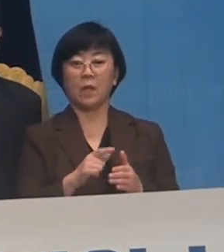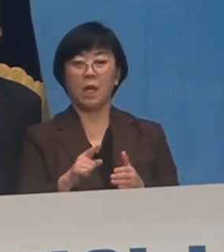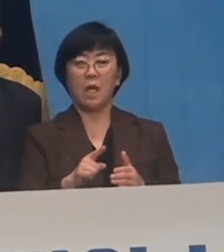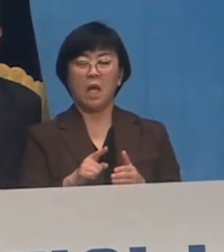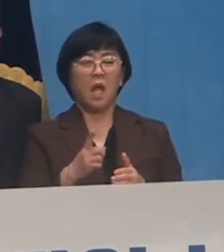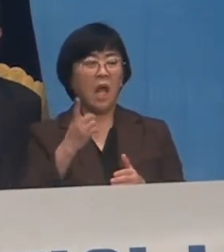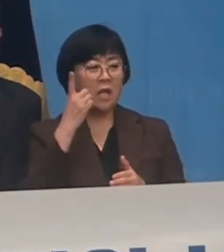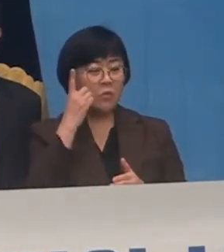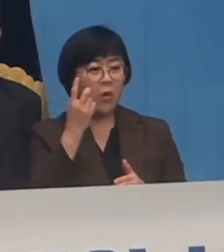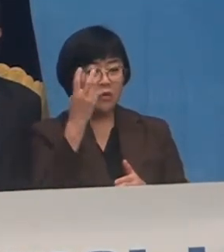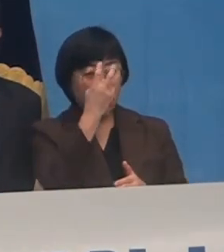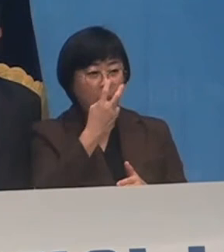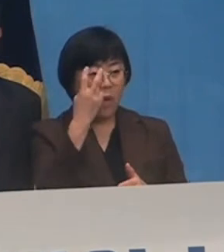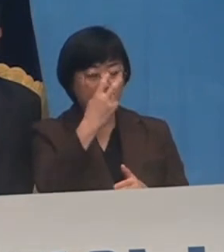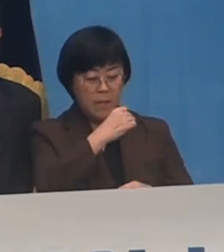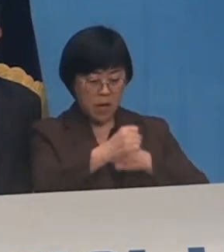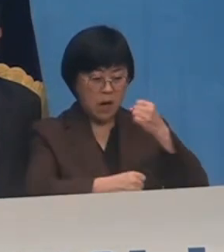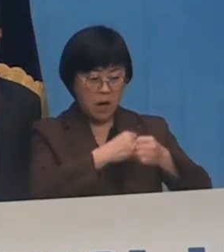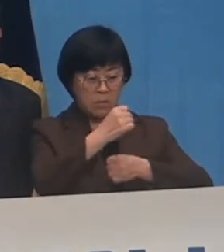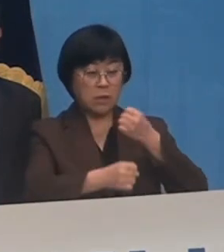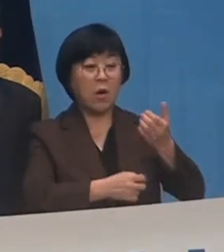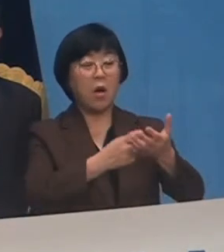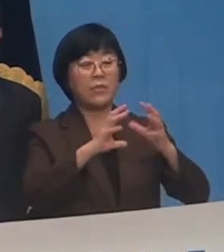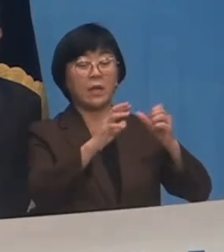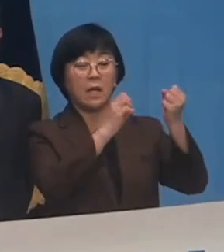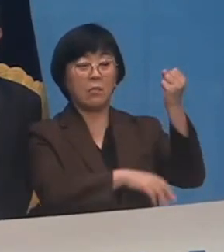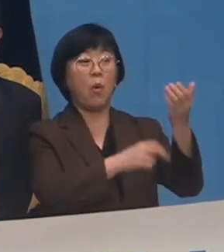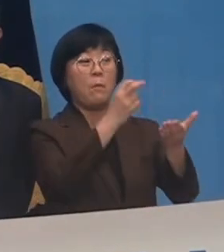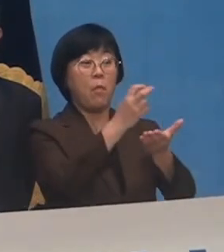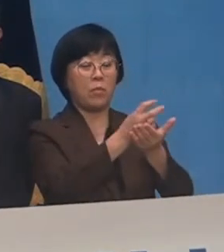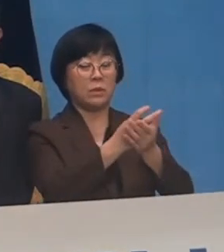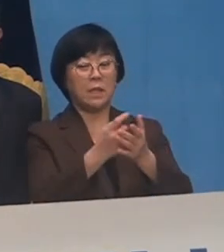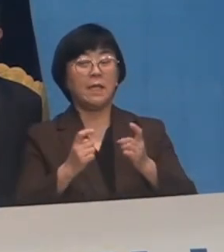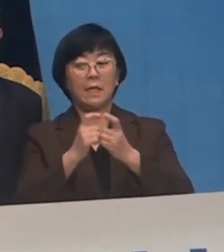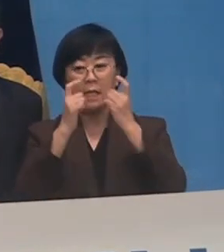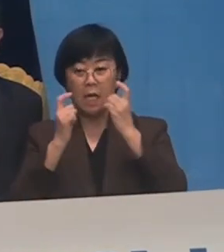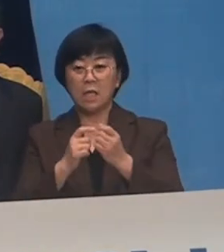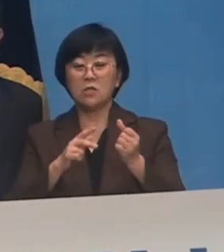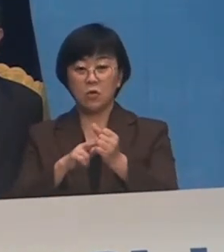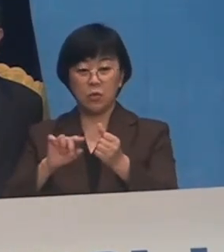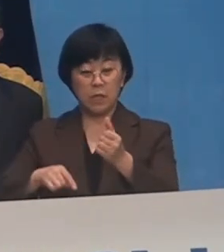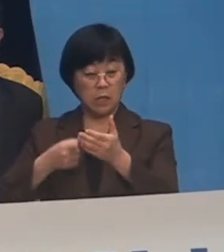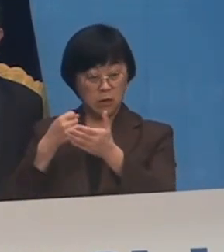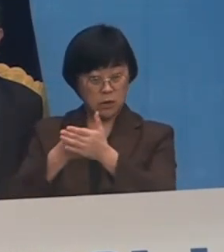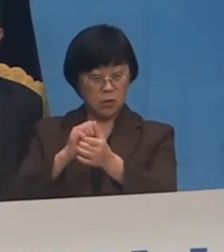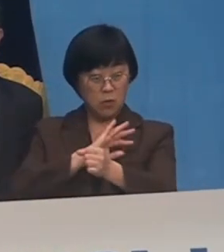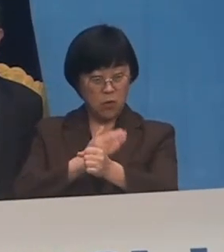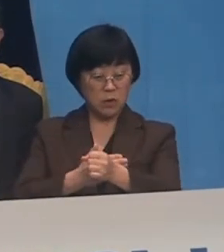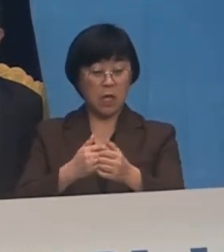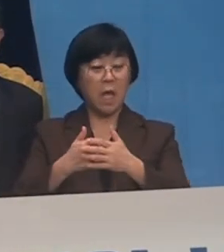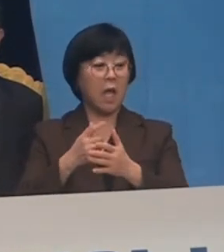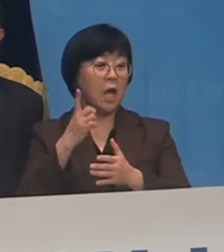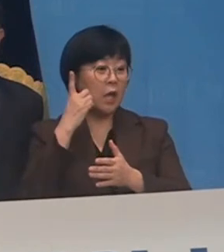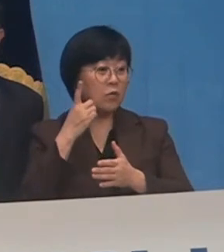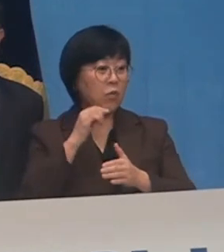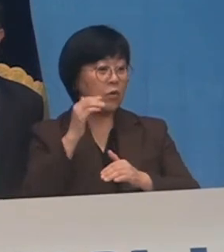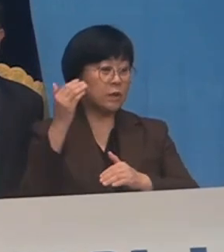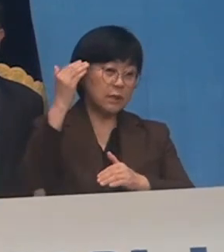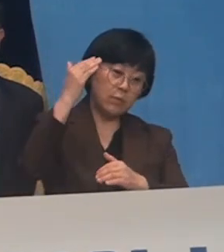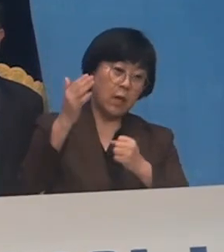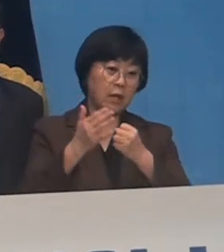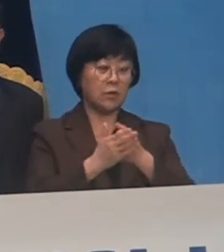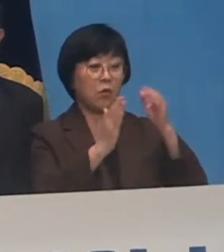무차별적인 통신 조회로 헌법상 보장된 개인정보 자기결정 권과 통신의 자유를 침해한 공수처를